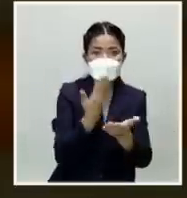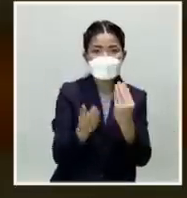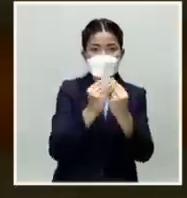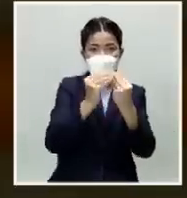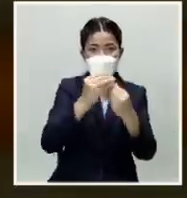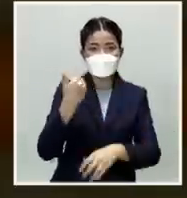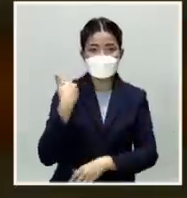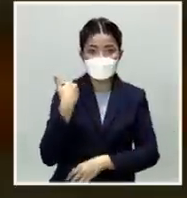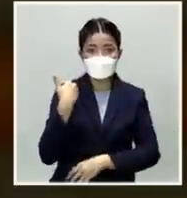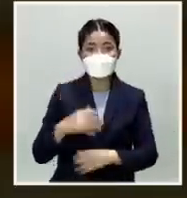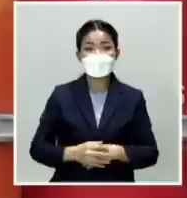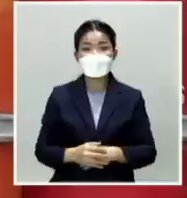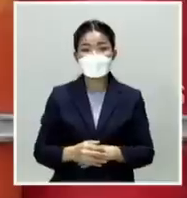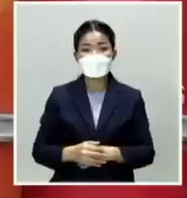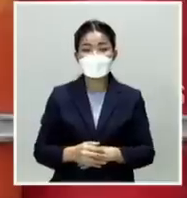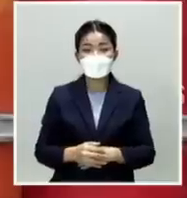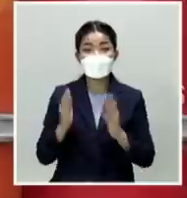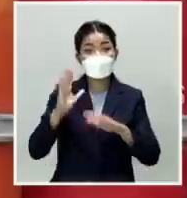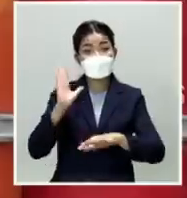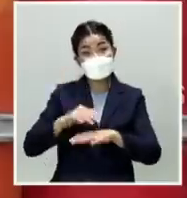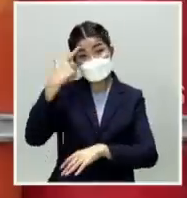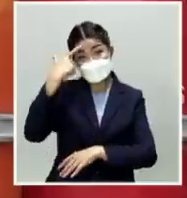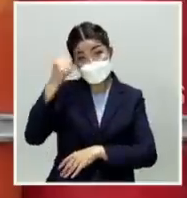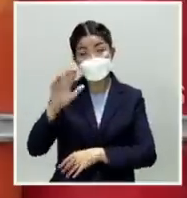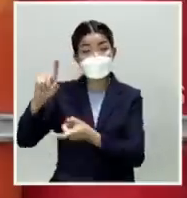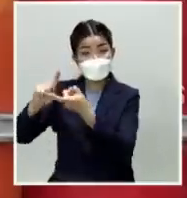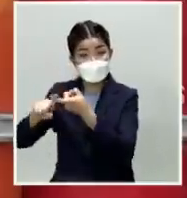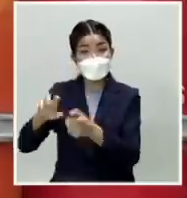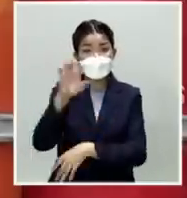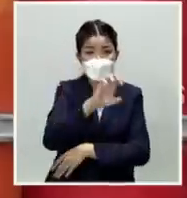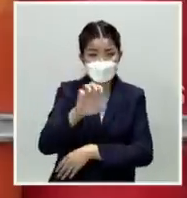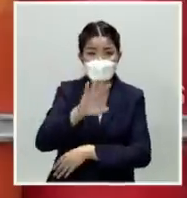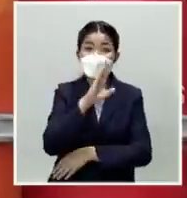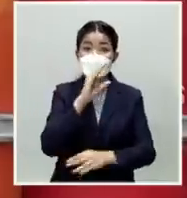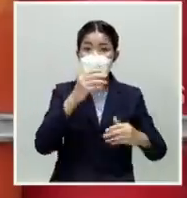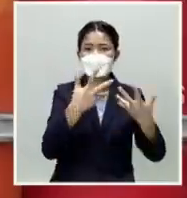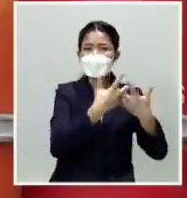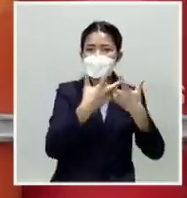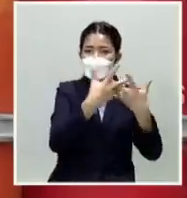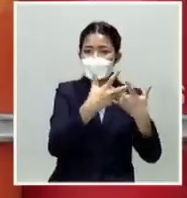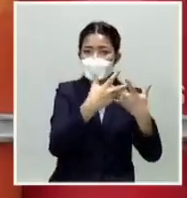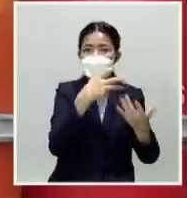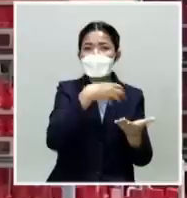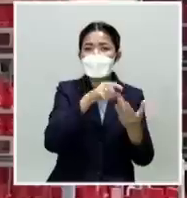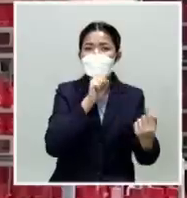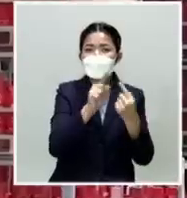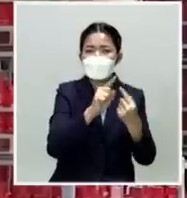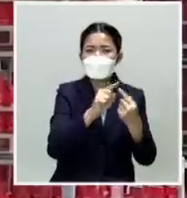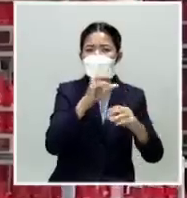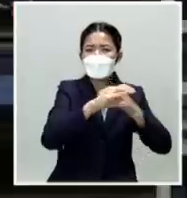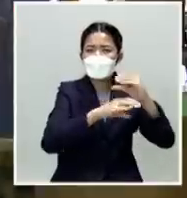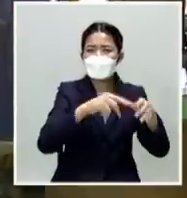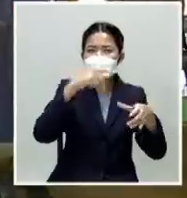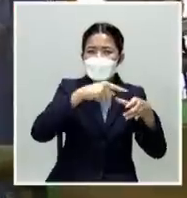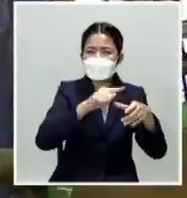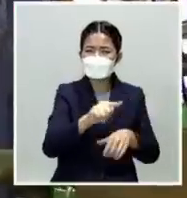ค่ะด้านผู้สันทัดกรณีรัสเซียและยุโรปมองว่ายิ่งสหรัฐพูดถึงโครงการท่อส่งก๊าซ Nord Stream 2ในแง่ลบมากเท่า